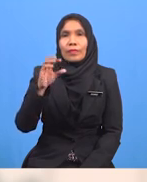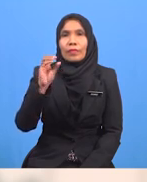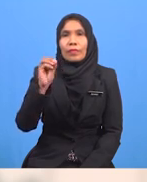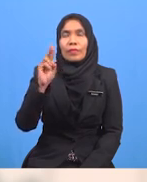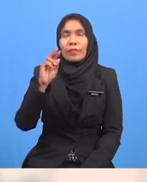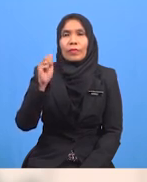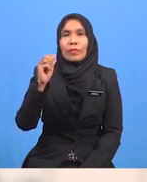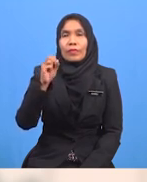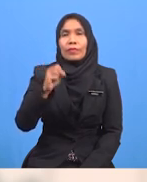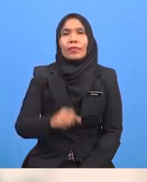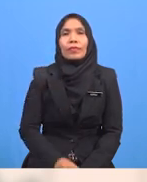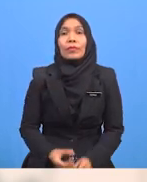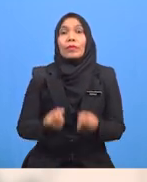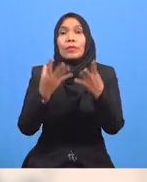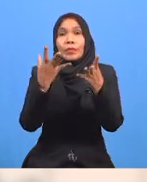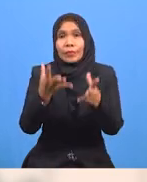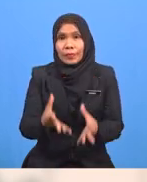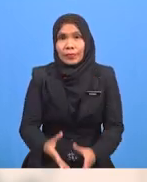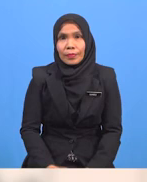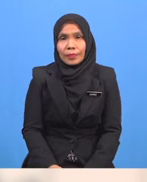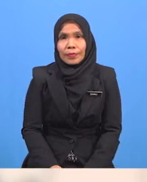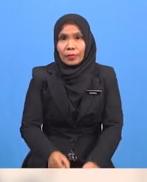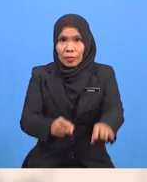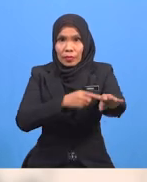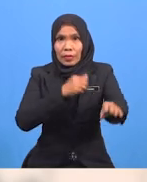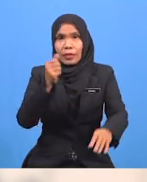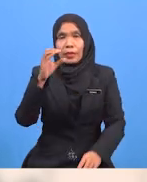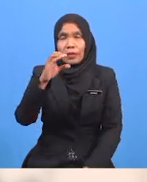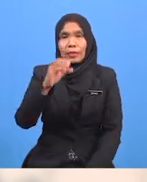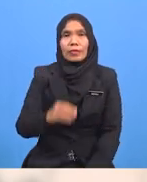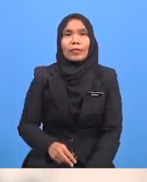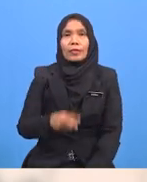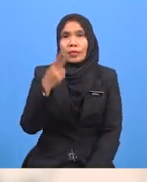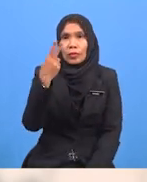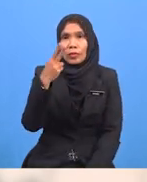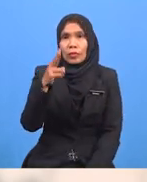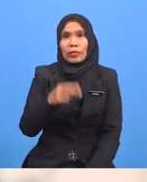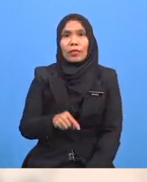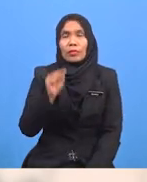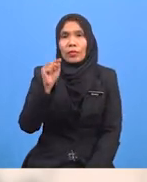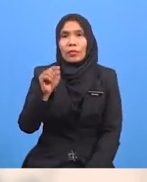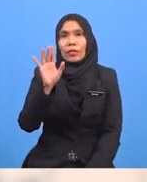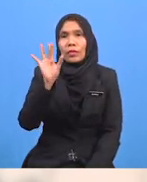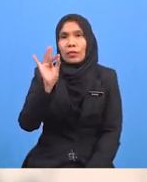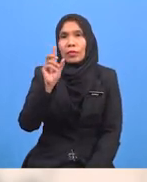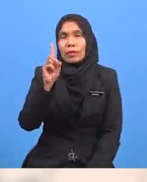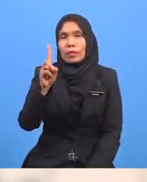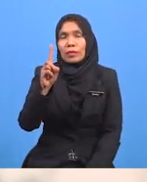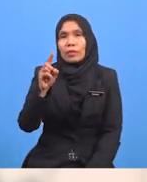peroleh ya betul panjang es Iyalah 12 perpuluhan